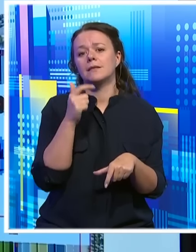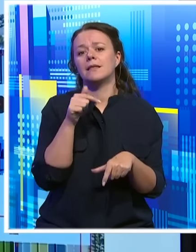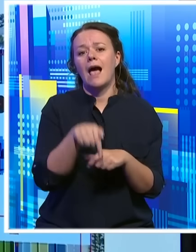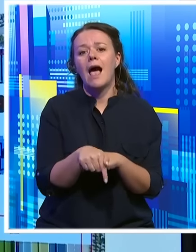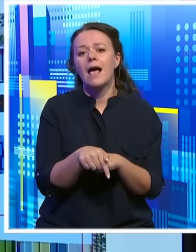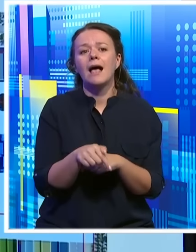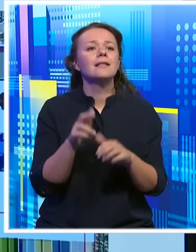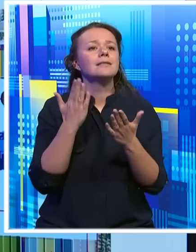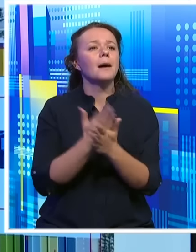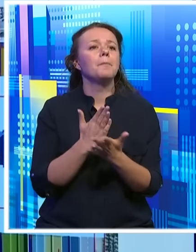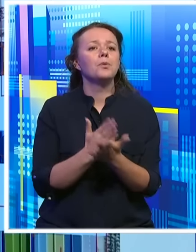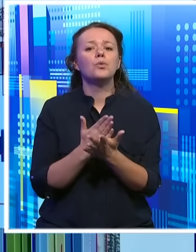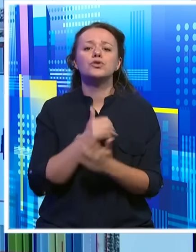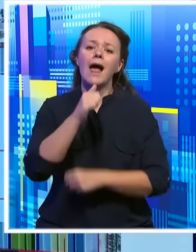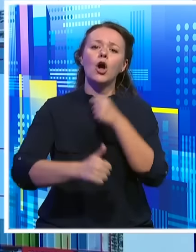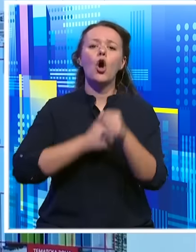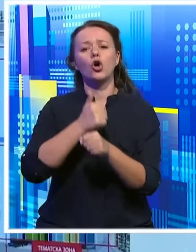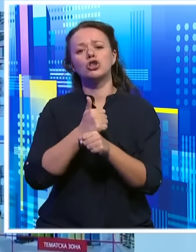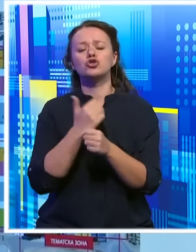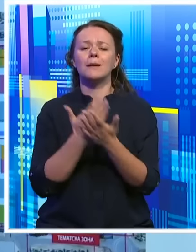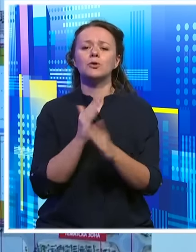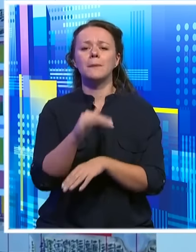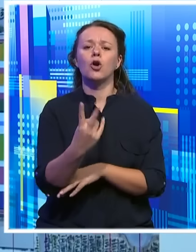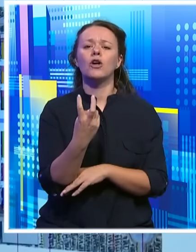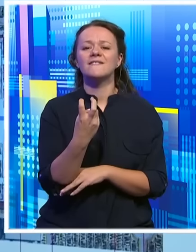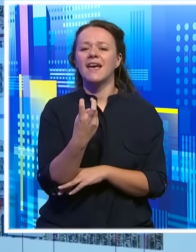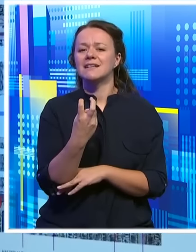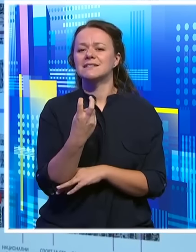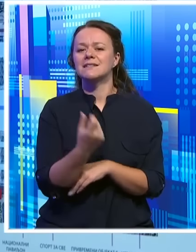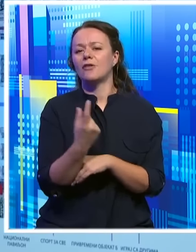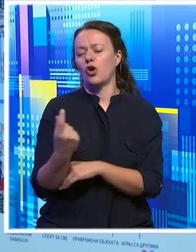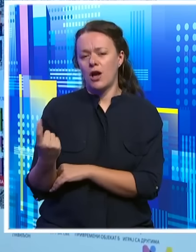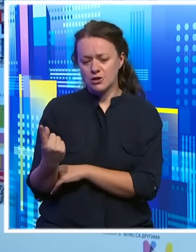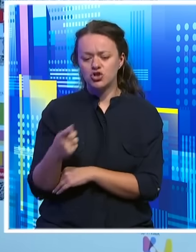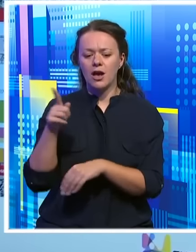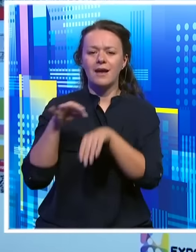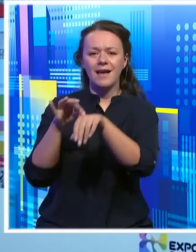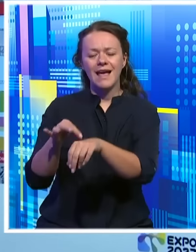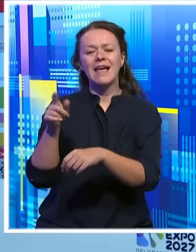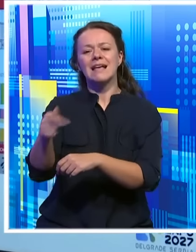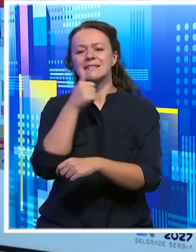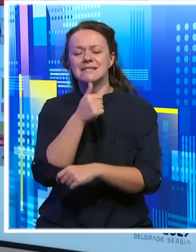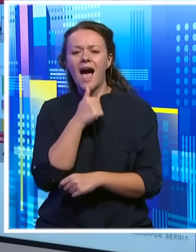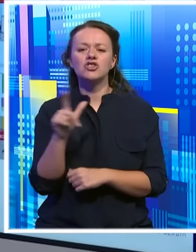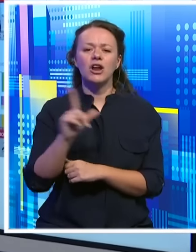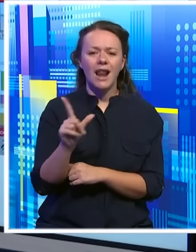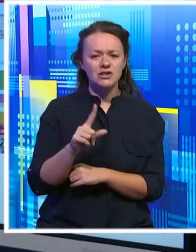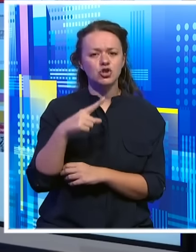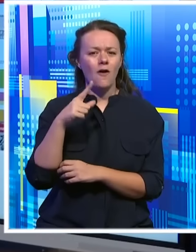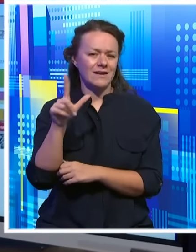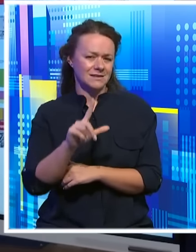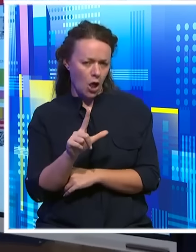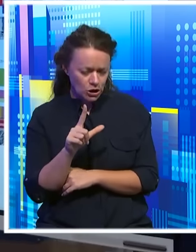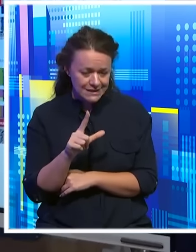preko 200 događaja na godišnjem nivou, da upravljaju stadionima u Zaječaru, Leskovcu, Loznici i naravno našim nacionalnim